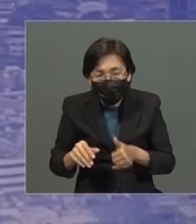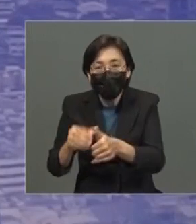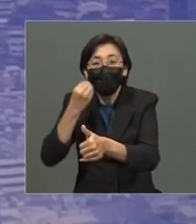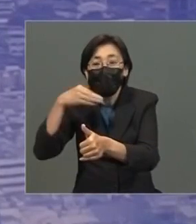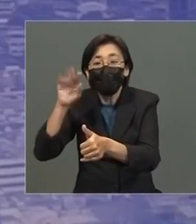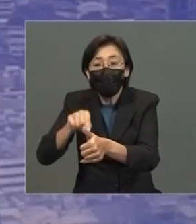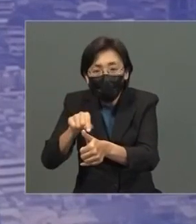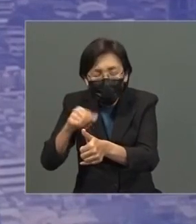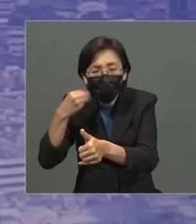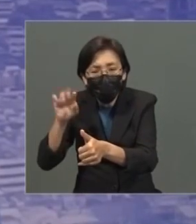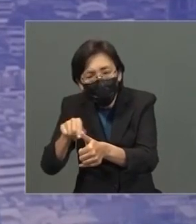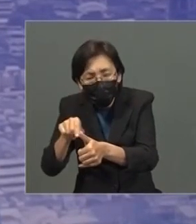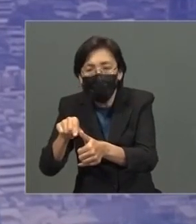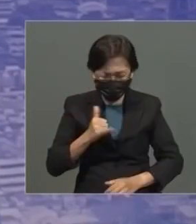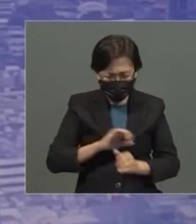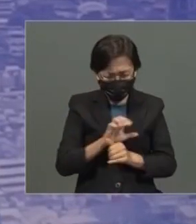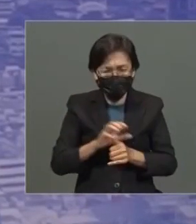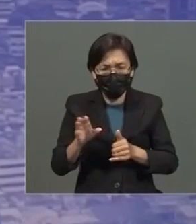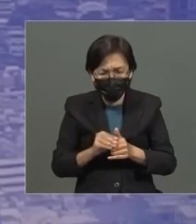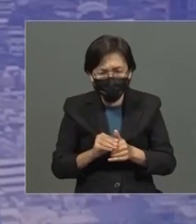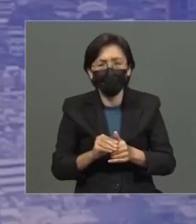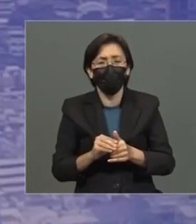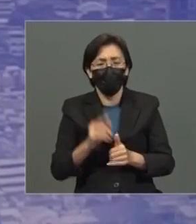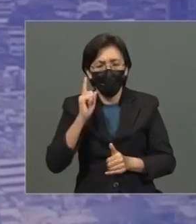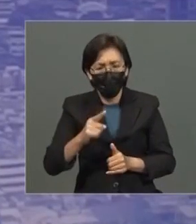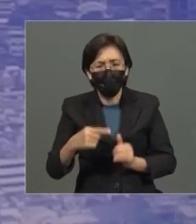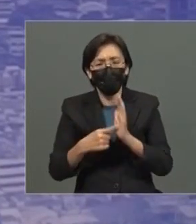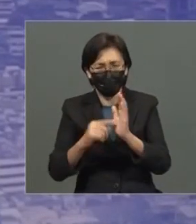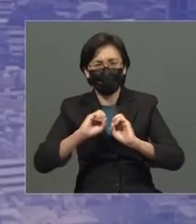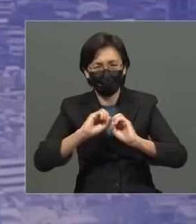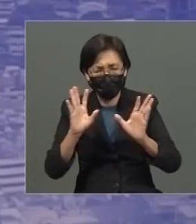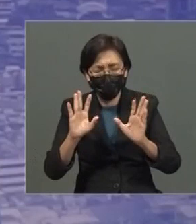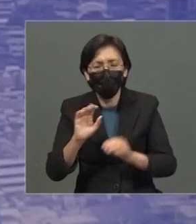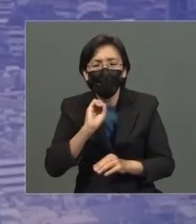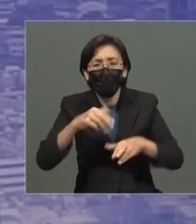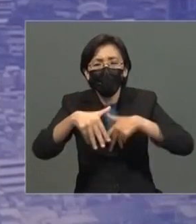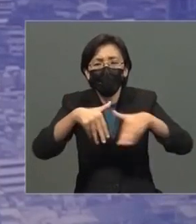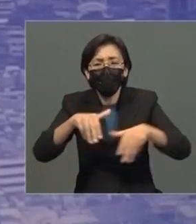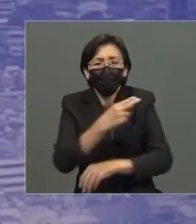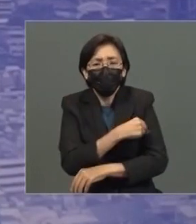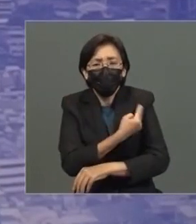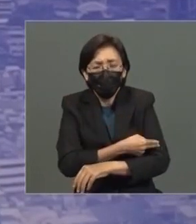ก่ปรับปรุงบ้านบ้านหลังเดียวปรับปรุงนิดหน่อยต่อเติมนิดหน่อยอย่างเงี้ยอาจจะอนุญาต ใช่ครับ การก็ประมาณนี้นะคะ